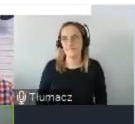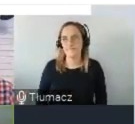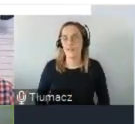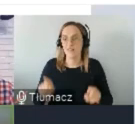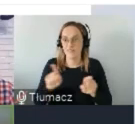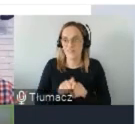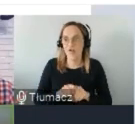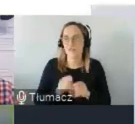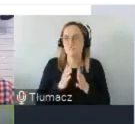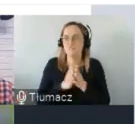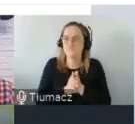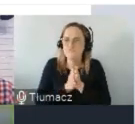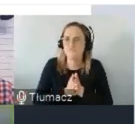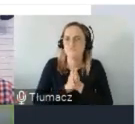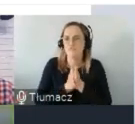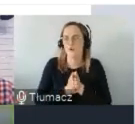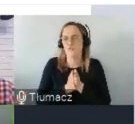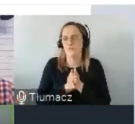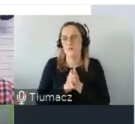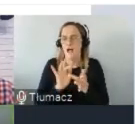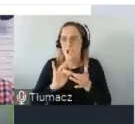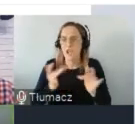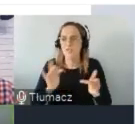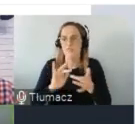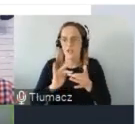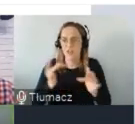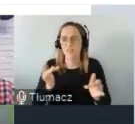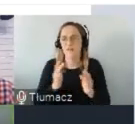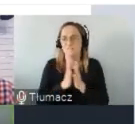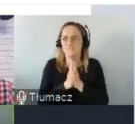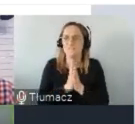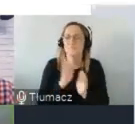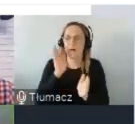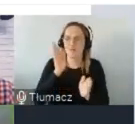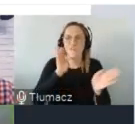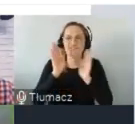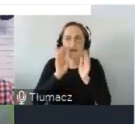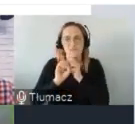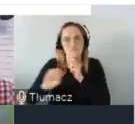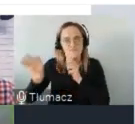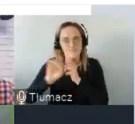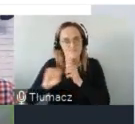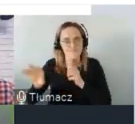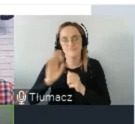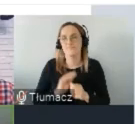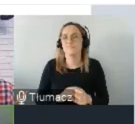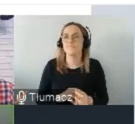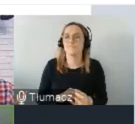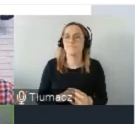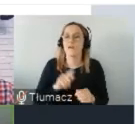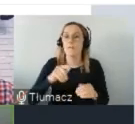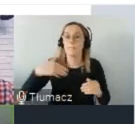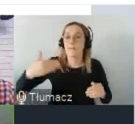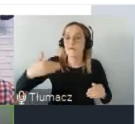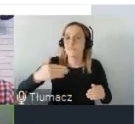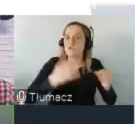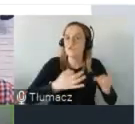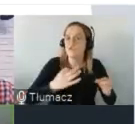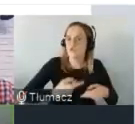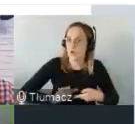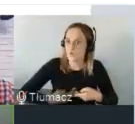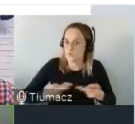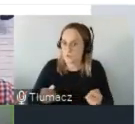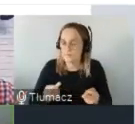Pojawiły się też prośby o linki do twojej strony na Facebooku, więc jakbyś mógł dołączyć je w prezentacji, którą udostępnimy,